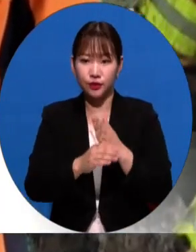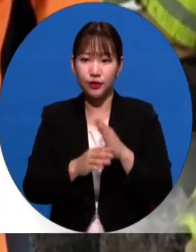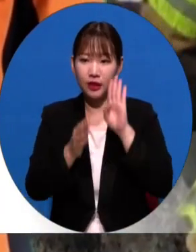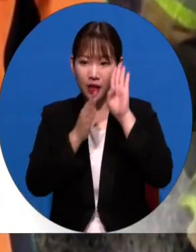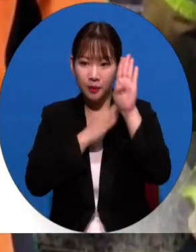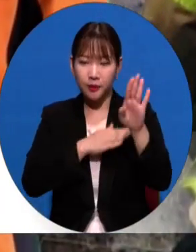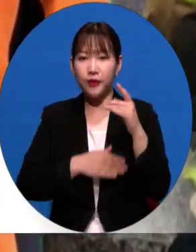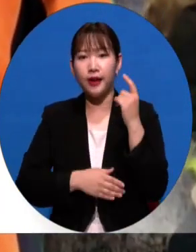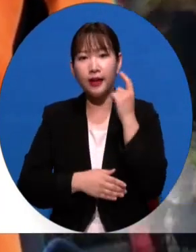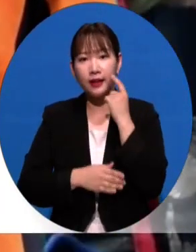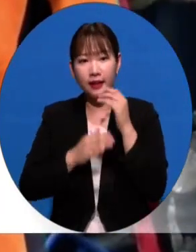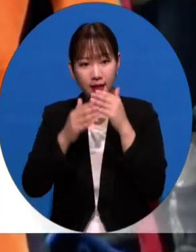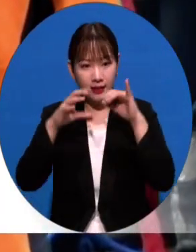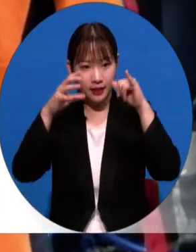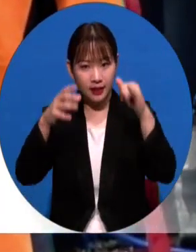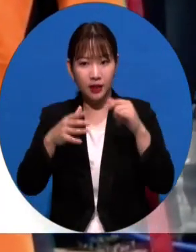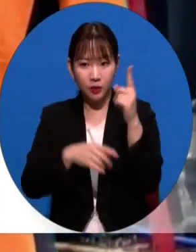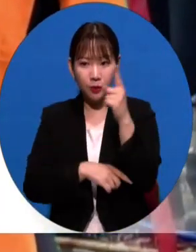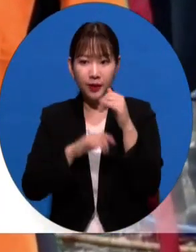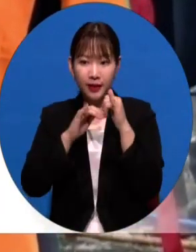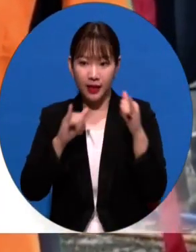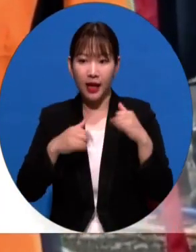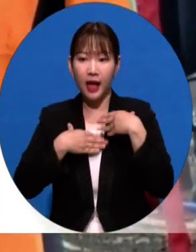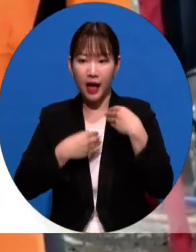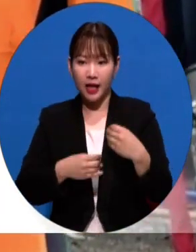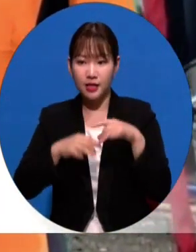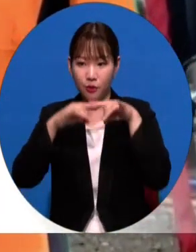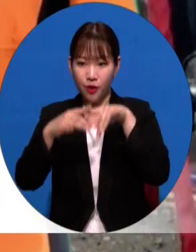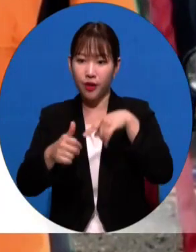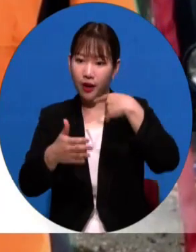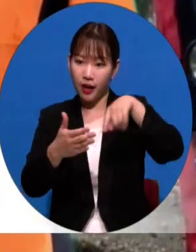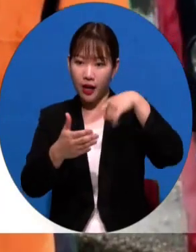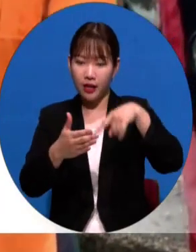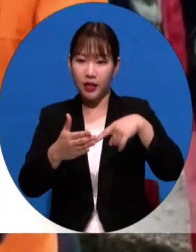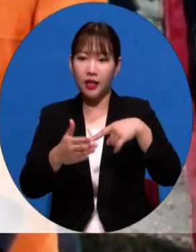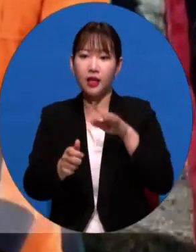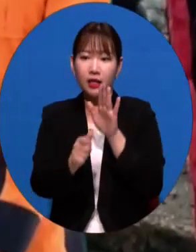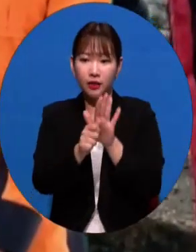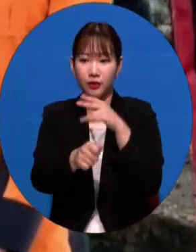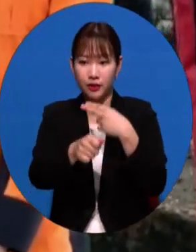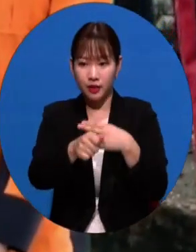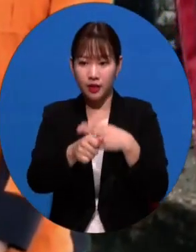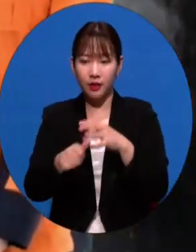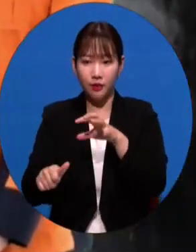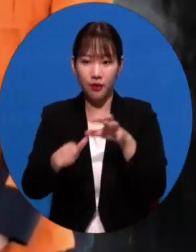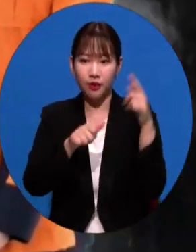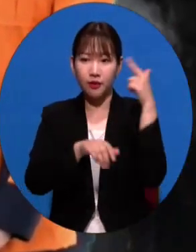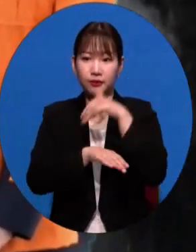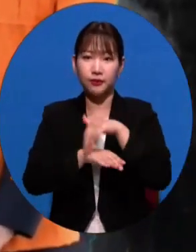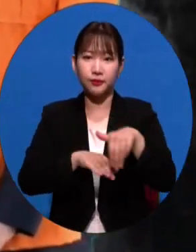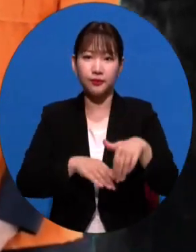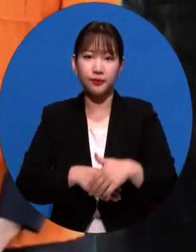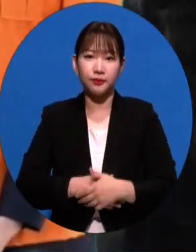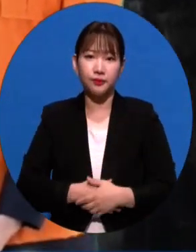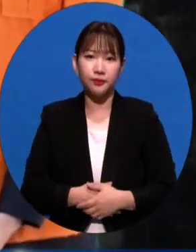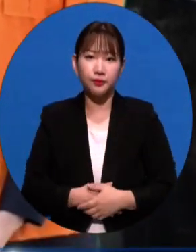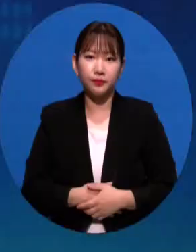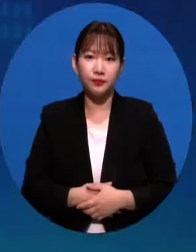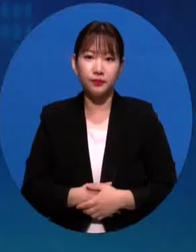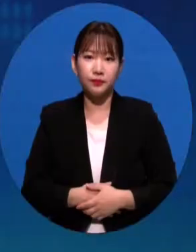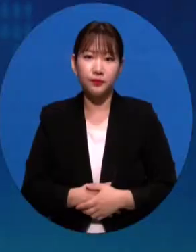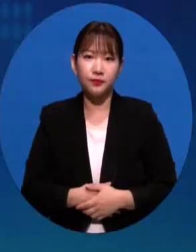앞으로 가상세계 소방관을 소방안전원격 강의와 보조교사 등으로도 활용할 계획입니다.